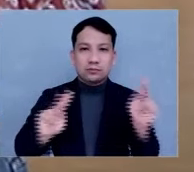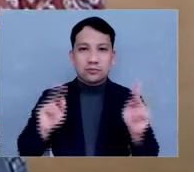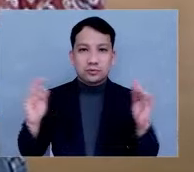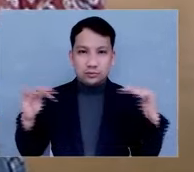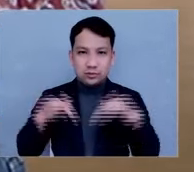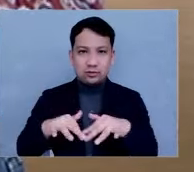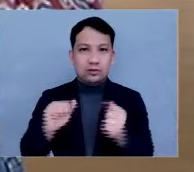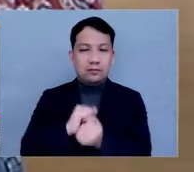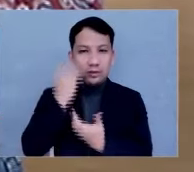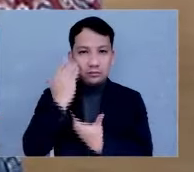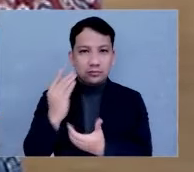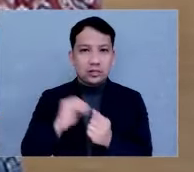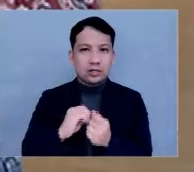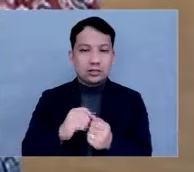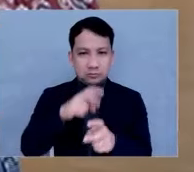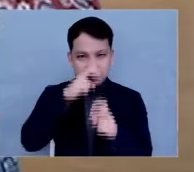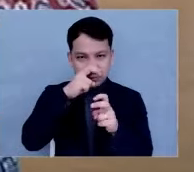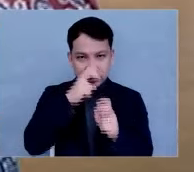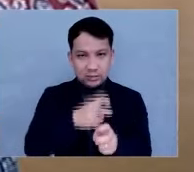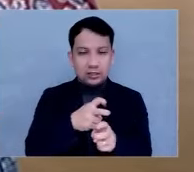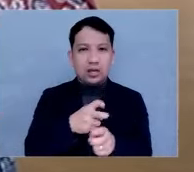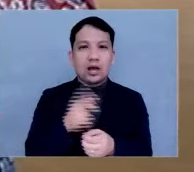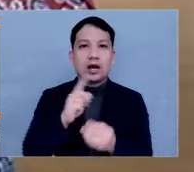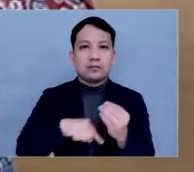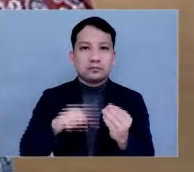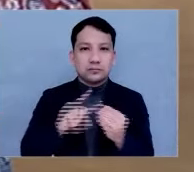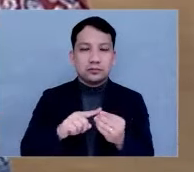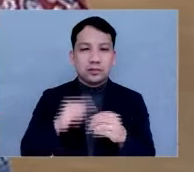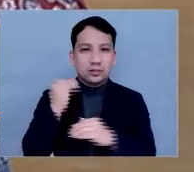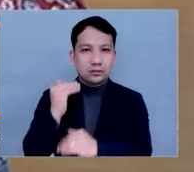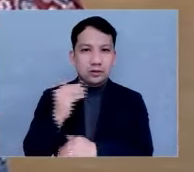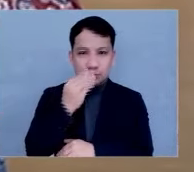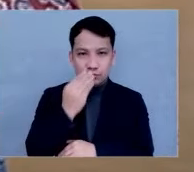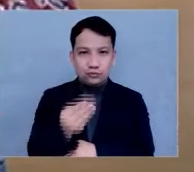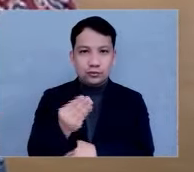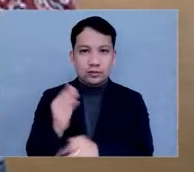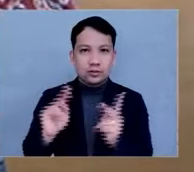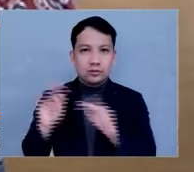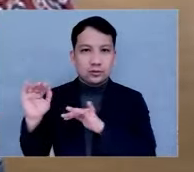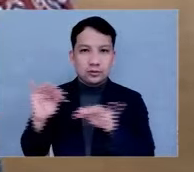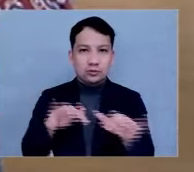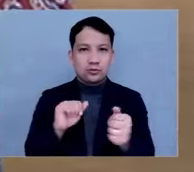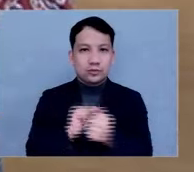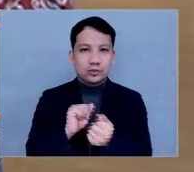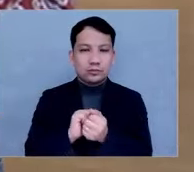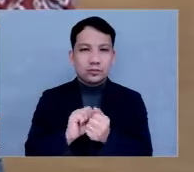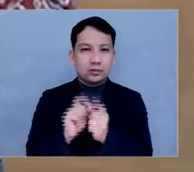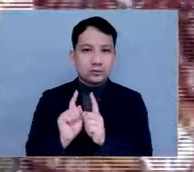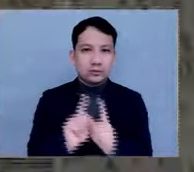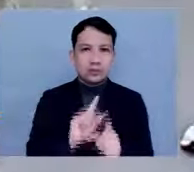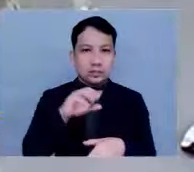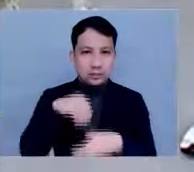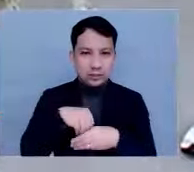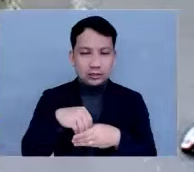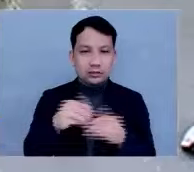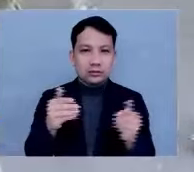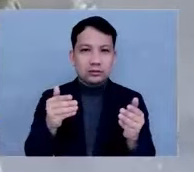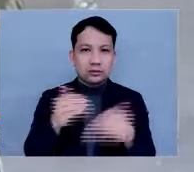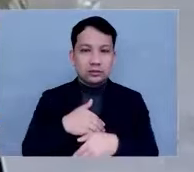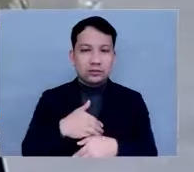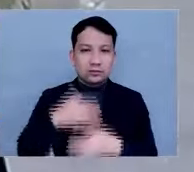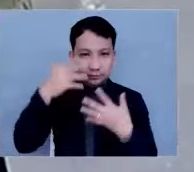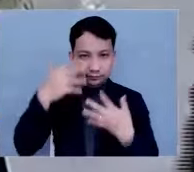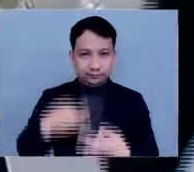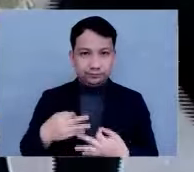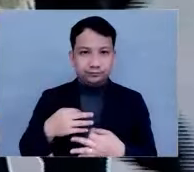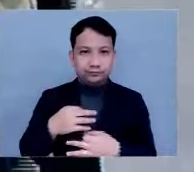paniniguro ng COMELEC, mahigpit nila ipatutupad ang limitadong bilang ng pwedeng isama na companion sa loob. Desisyon naman daw ng